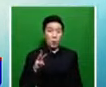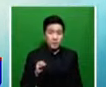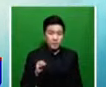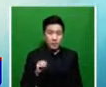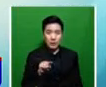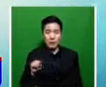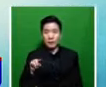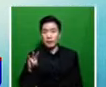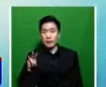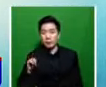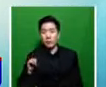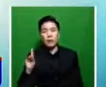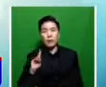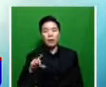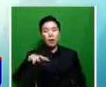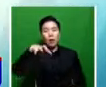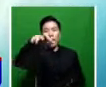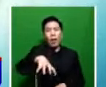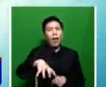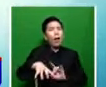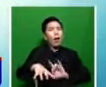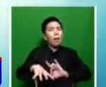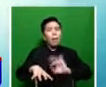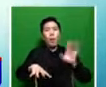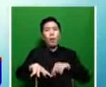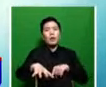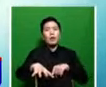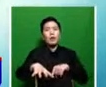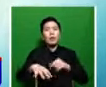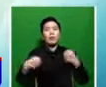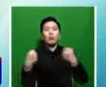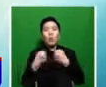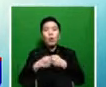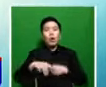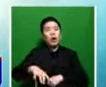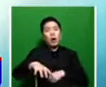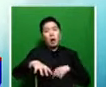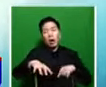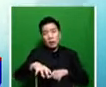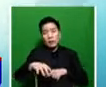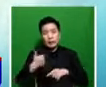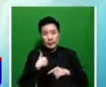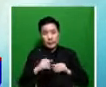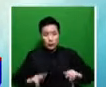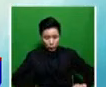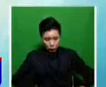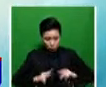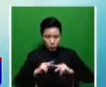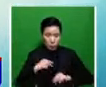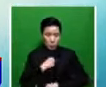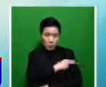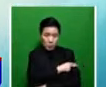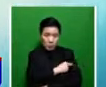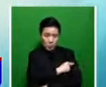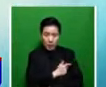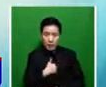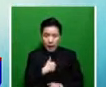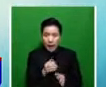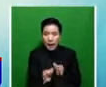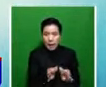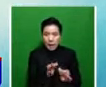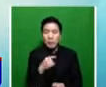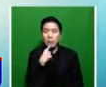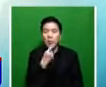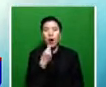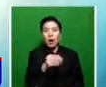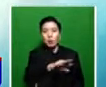ก็มาจากที่เดียวกันนะครับสิ่งเหล่านี้คือสิ่งที่กระทรวงสาธารณสุขต้องการชี้แจงเพื่อให้ทุกท่านได้ระมัดระวังว่าที่ใ